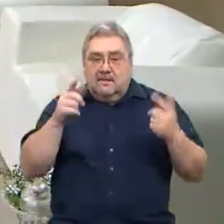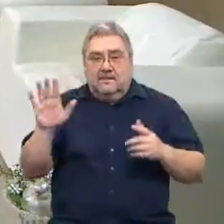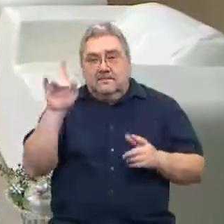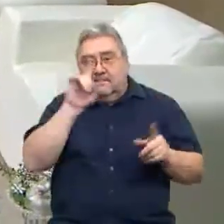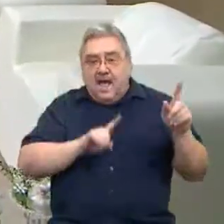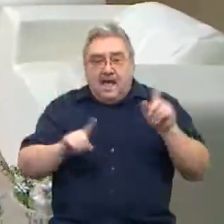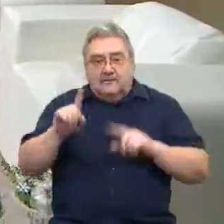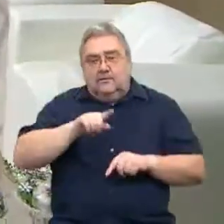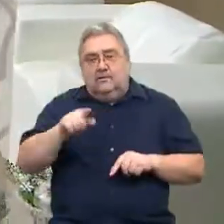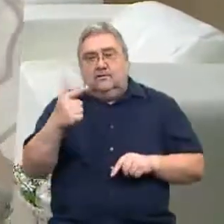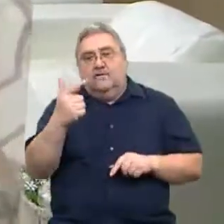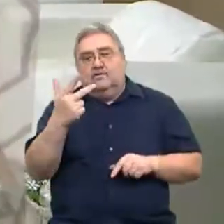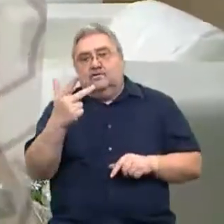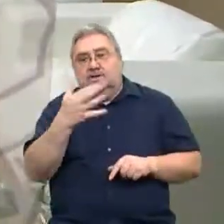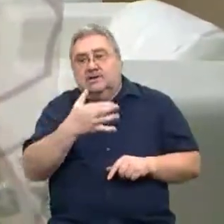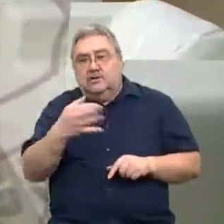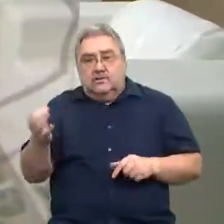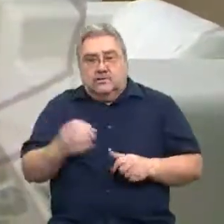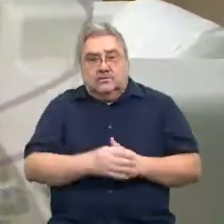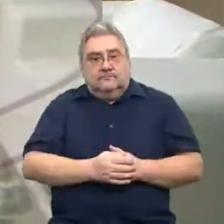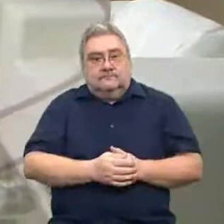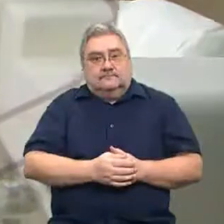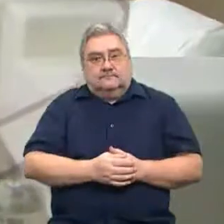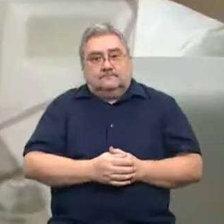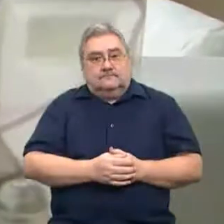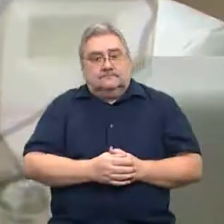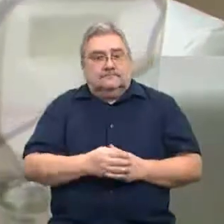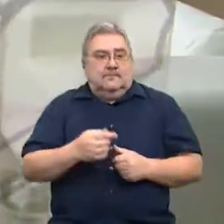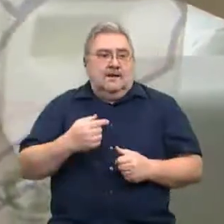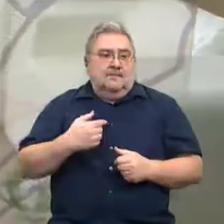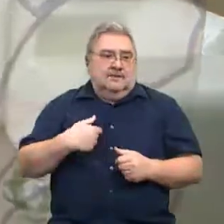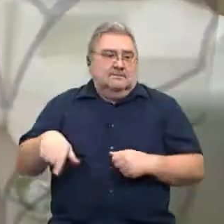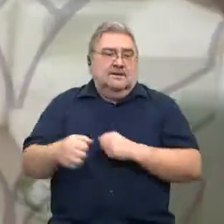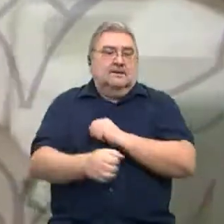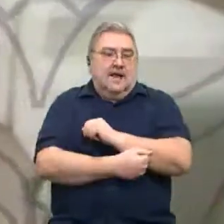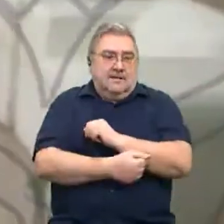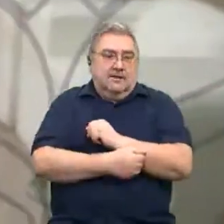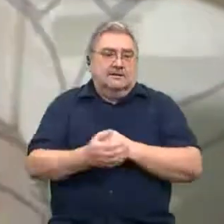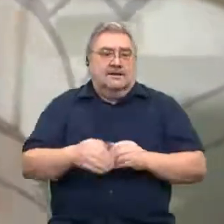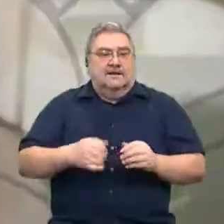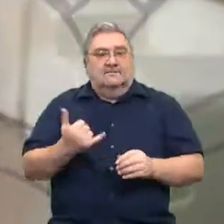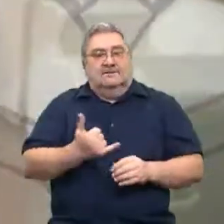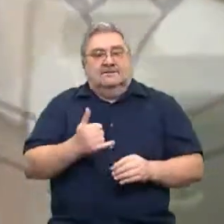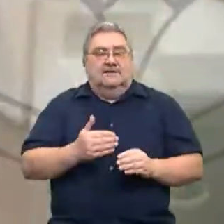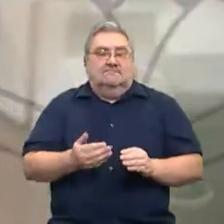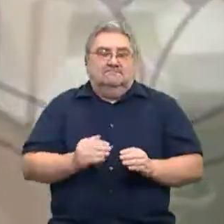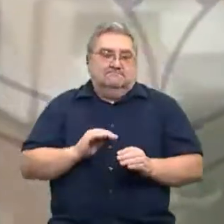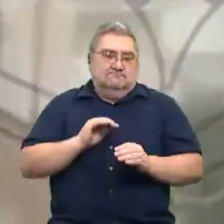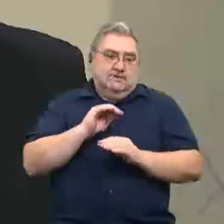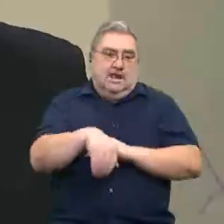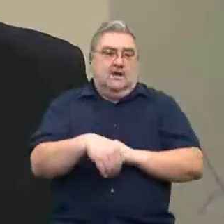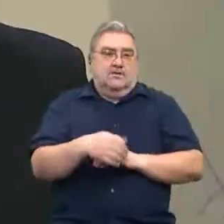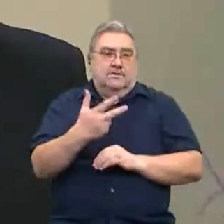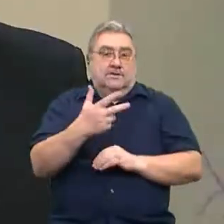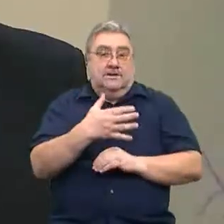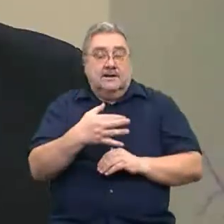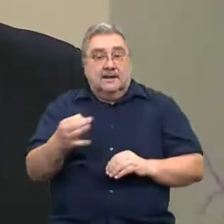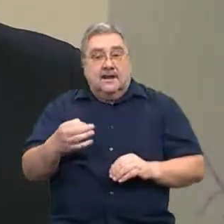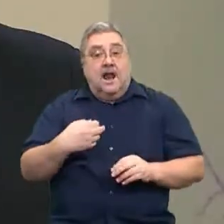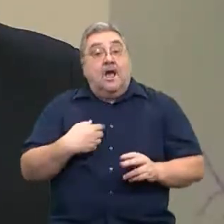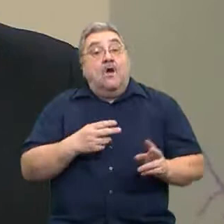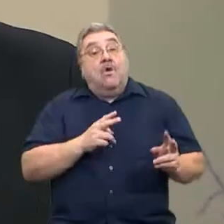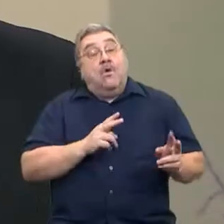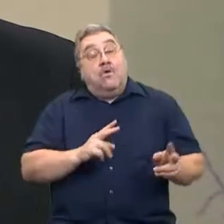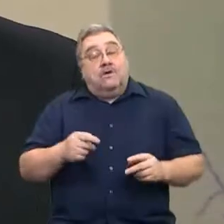dvou, třech dnů, ono to se většinou přešvihne, protože jsme dacani v tady tomto, v tom IT, ale umožnilo nám